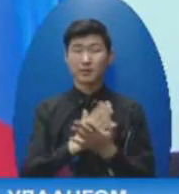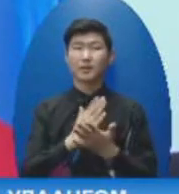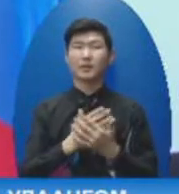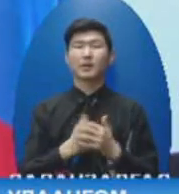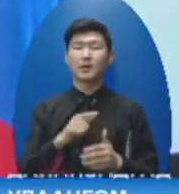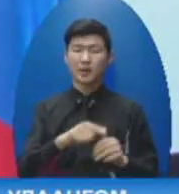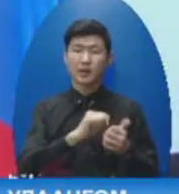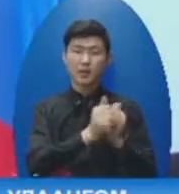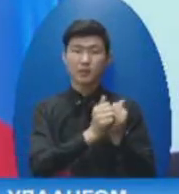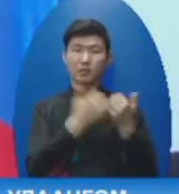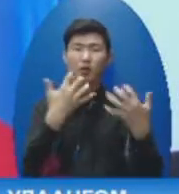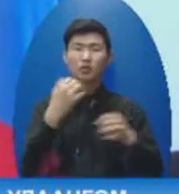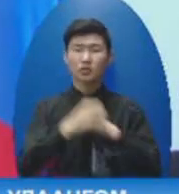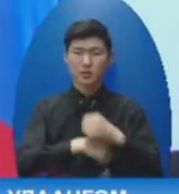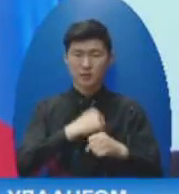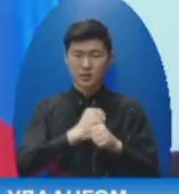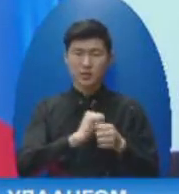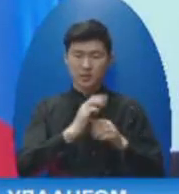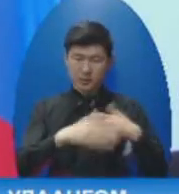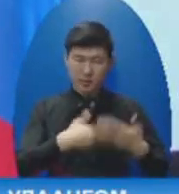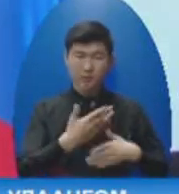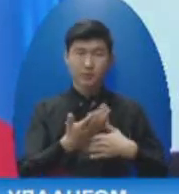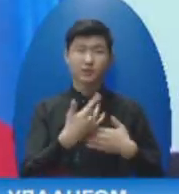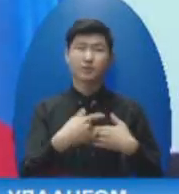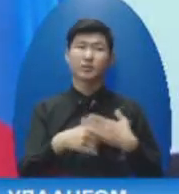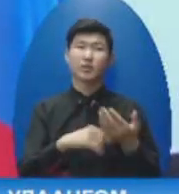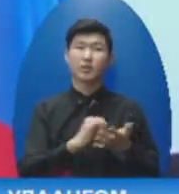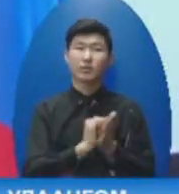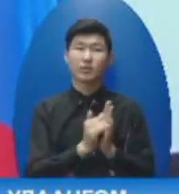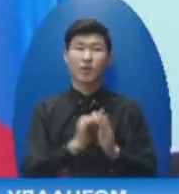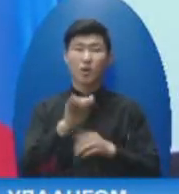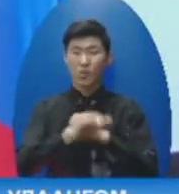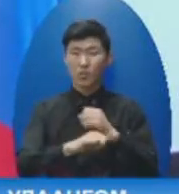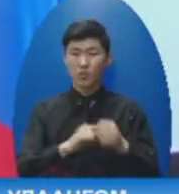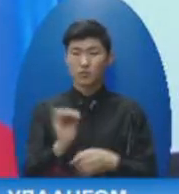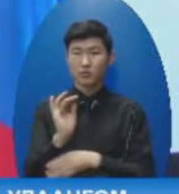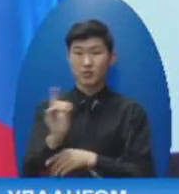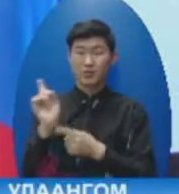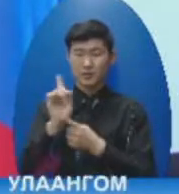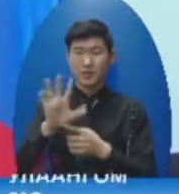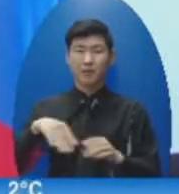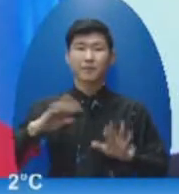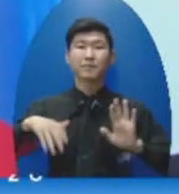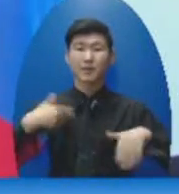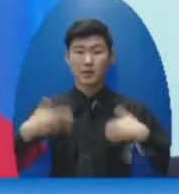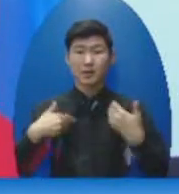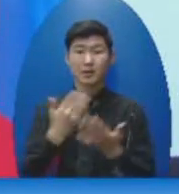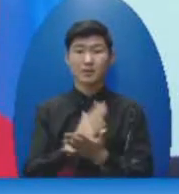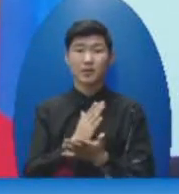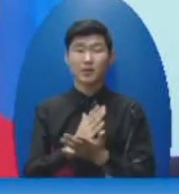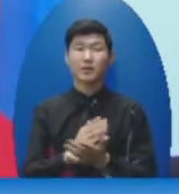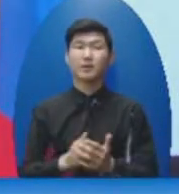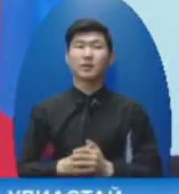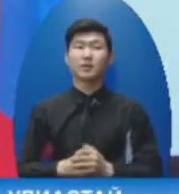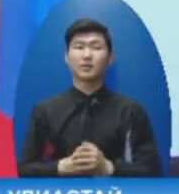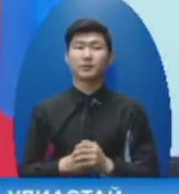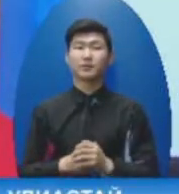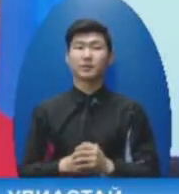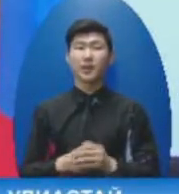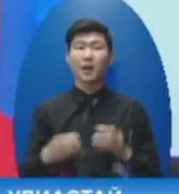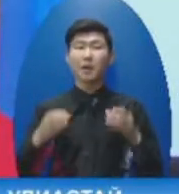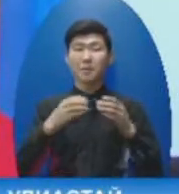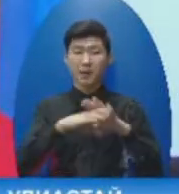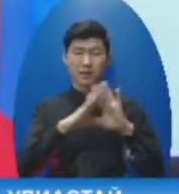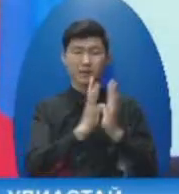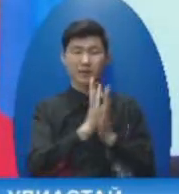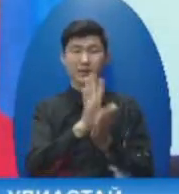энэ спортоор олон жил хийсэн юм зэн бас ингээд улсаас өнлөлж байгаа тавааштай байна. Тэгээд баг хамт олондоо